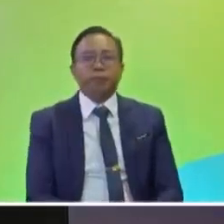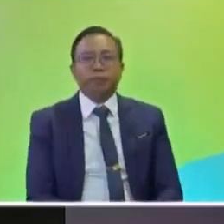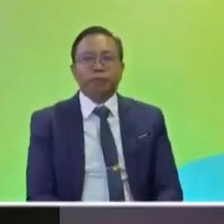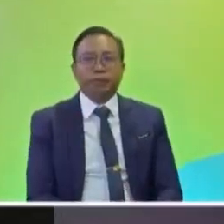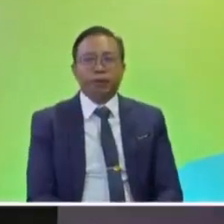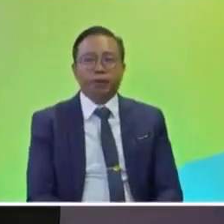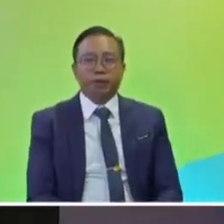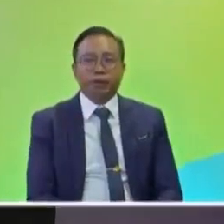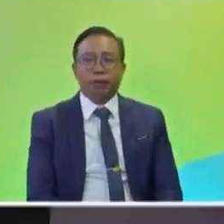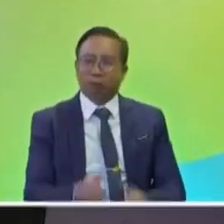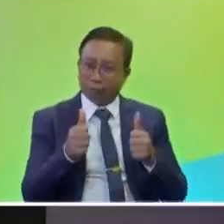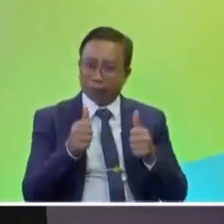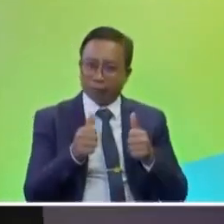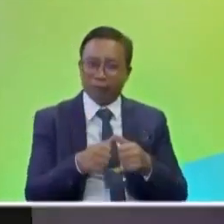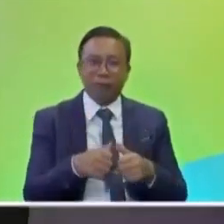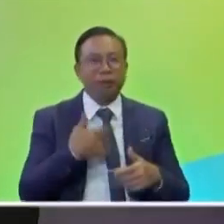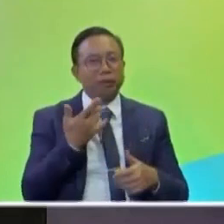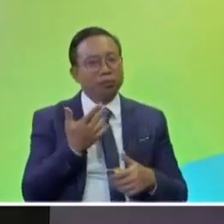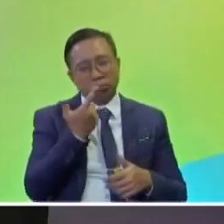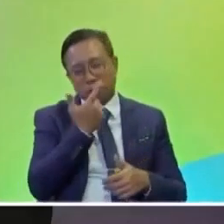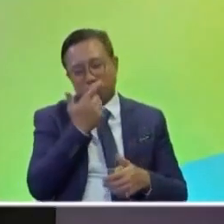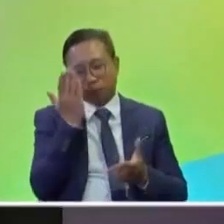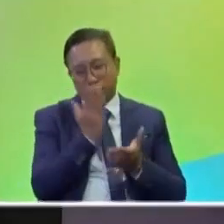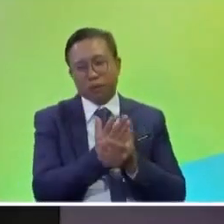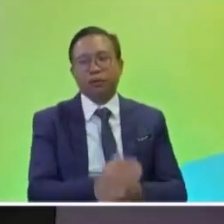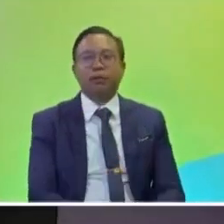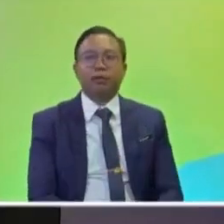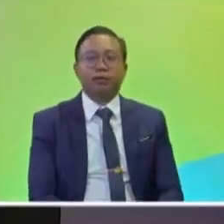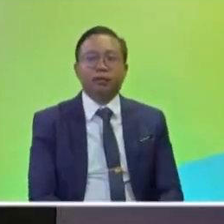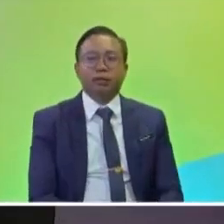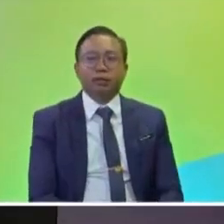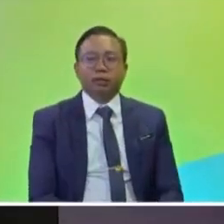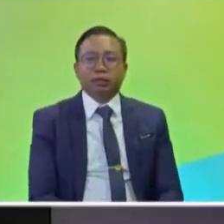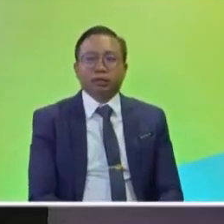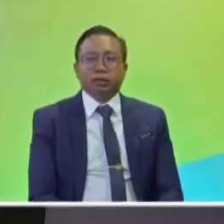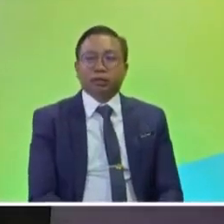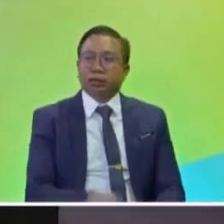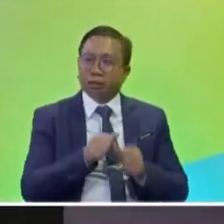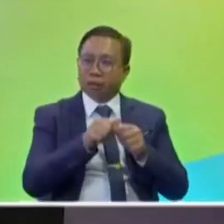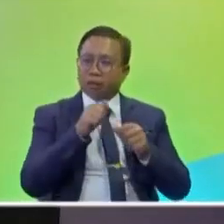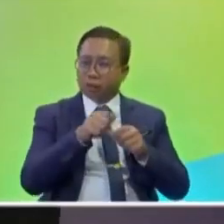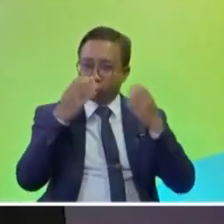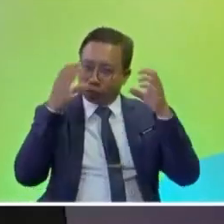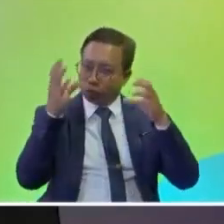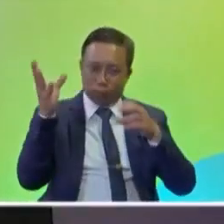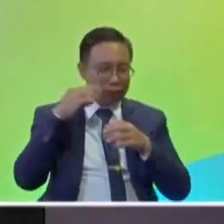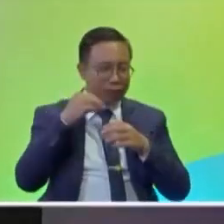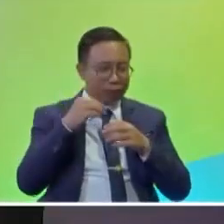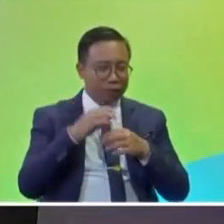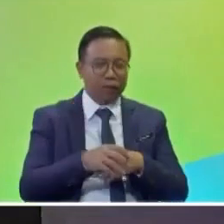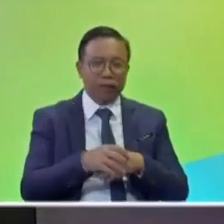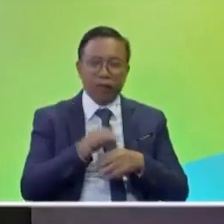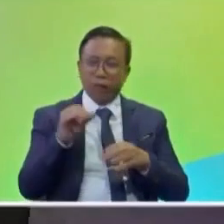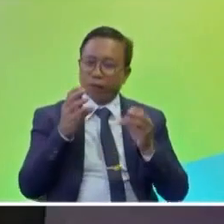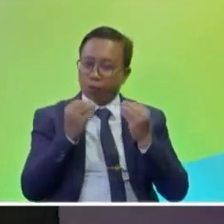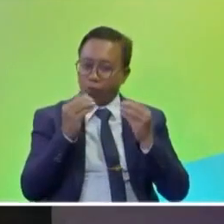mana? Seronok, rasa macam tak nak berhenti, cikgu. Macam tu lepas ni kena ikut cikgu balik lah. Boleh cikgu, boleh. Saya nak tak sabar nak